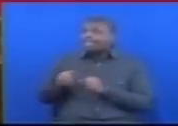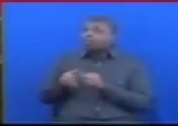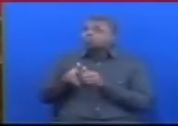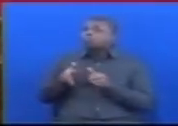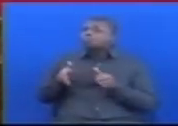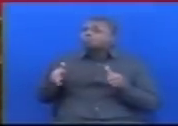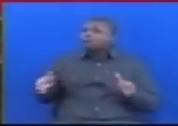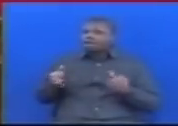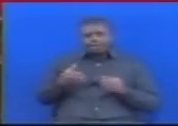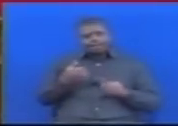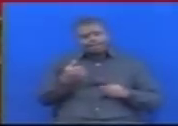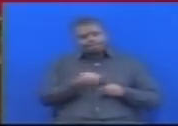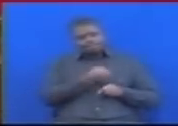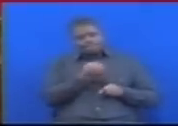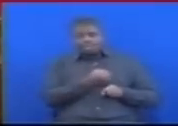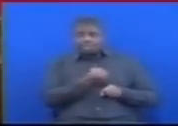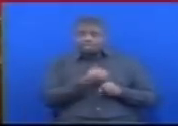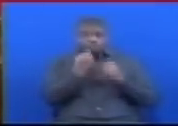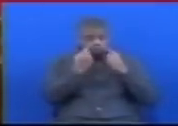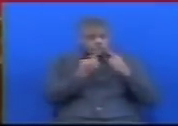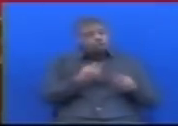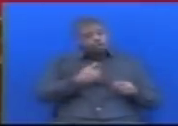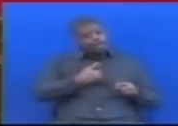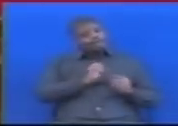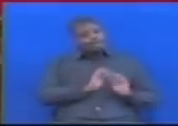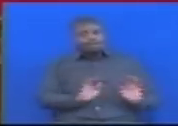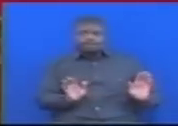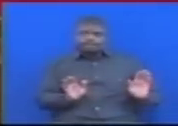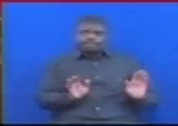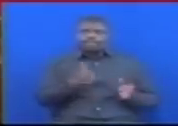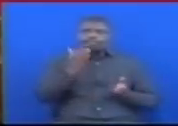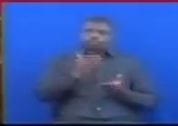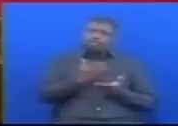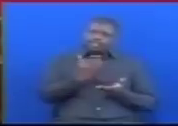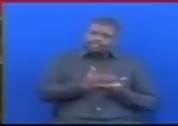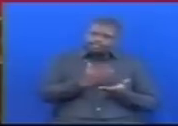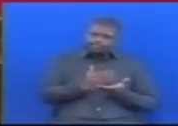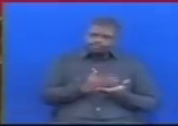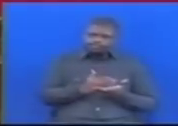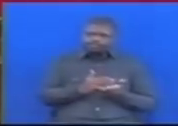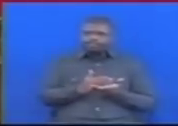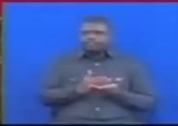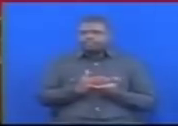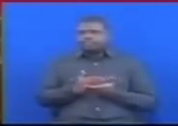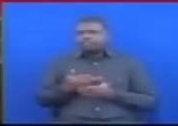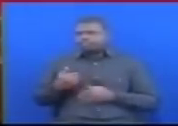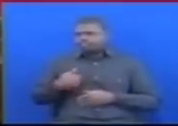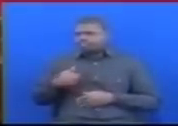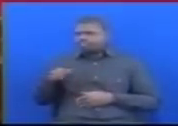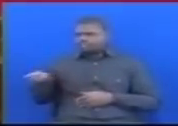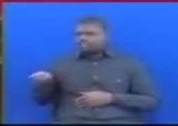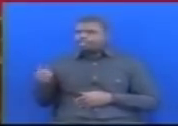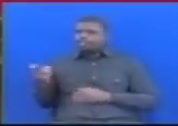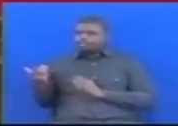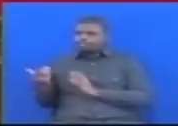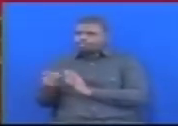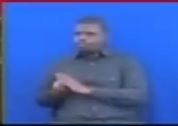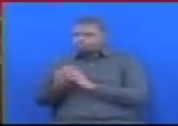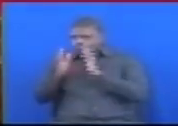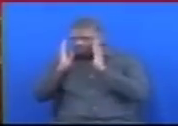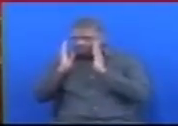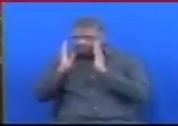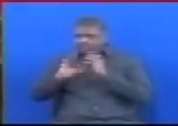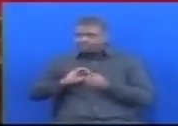unaziona anazozifanya katika kupigania polisi, nimehakikishia kwamba tutambatana mimi na yeye kwa ruhusa Mheshimiwa